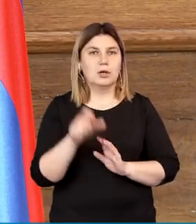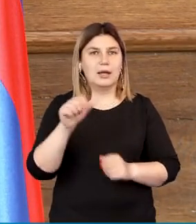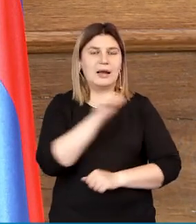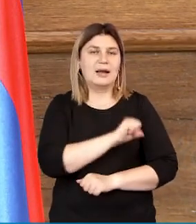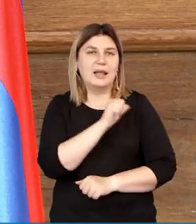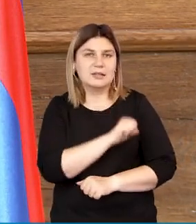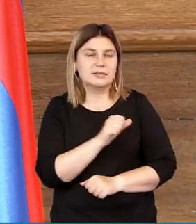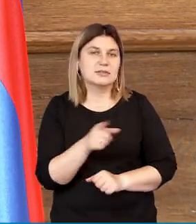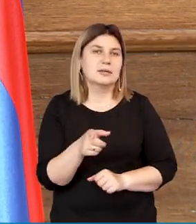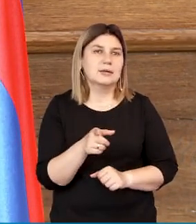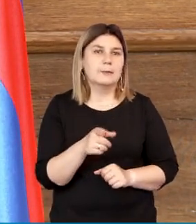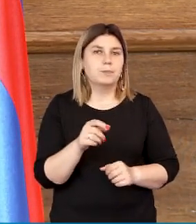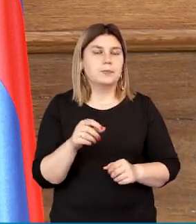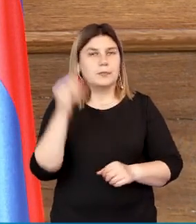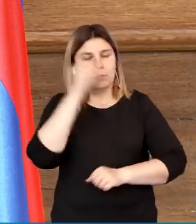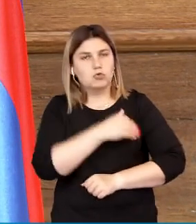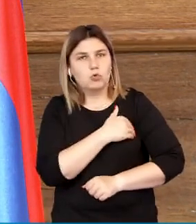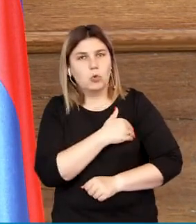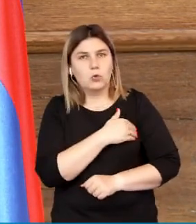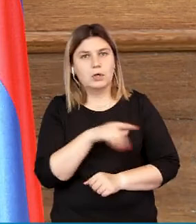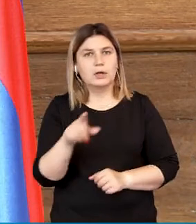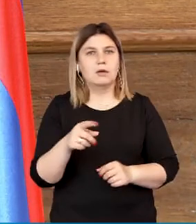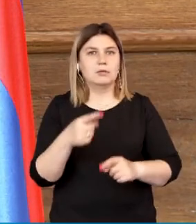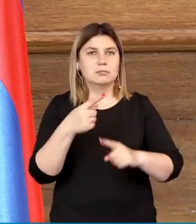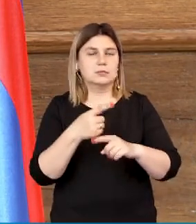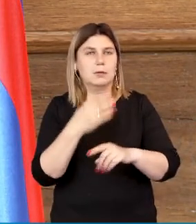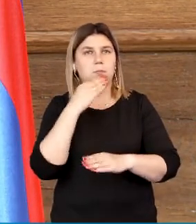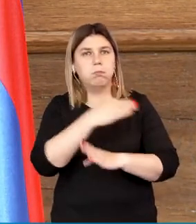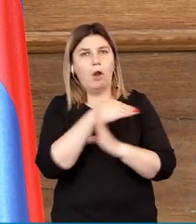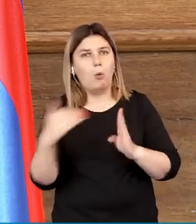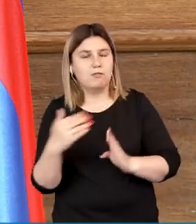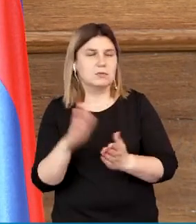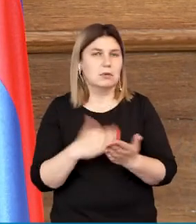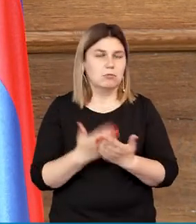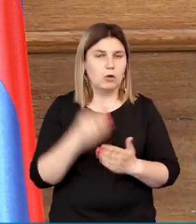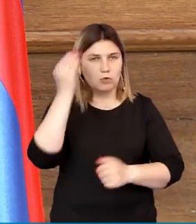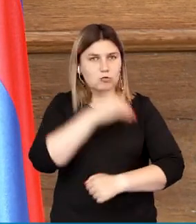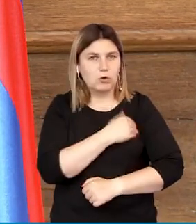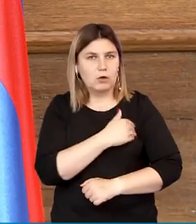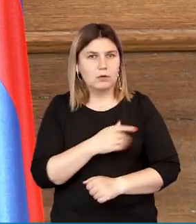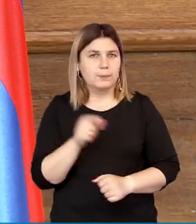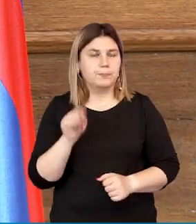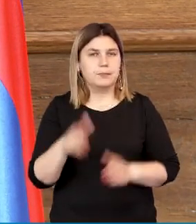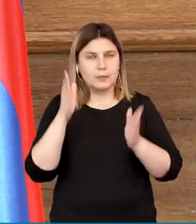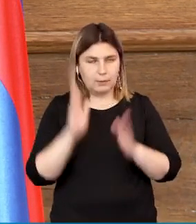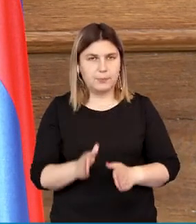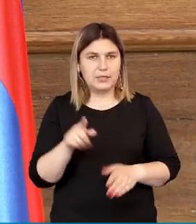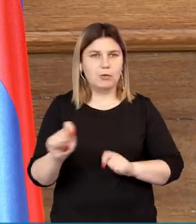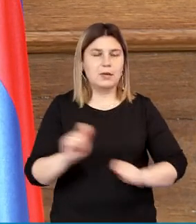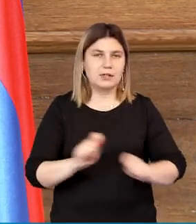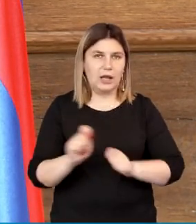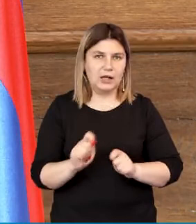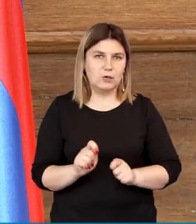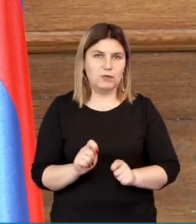czy szkół, czy fragmentów społeczności szkolnej. Więc będziemy na to reagowali po